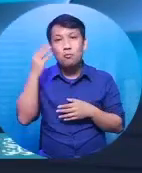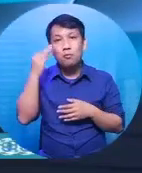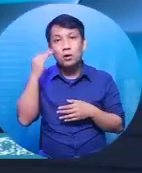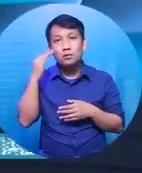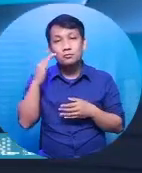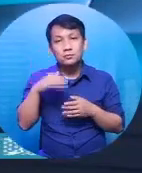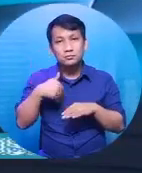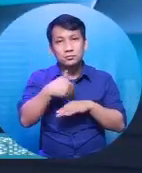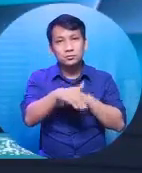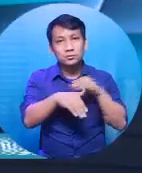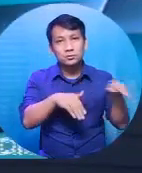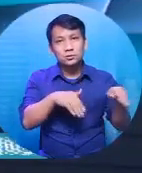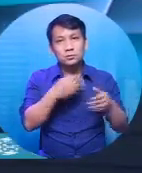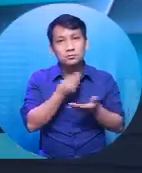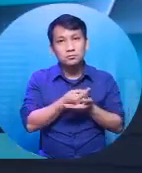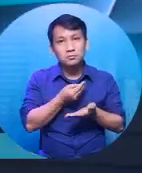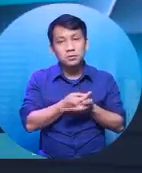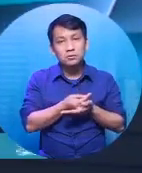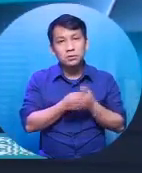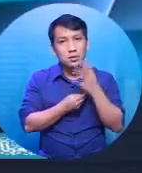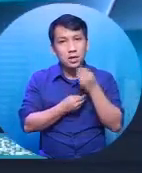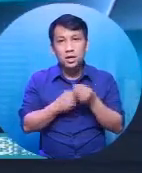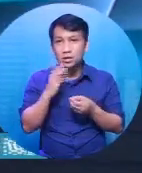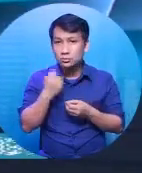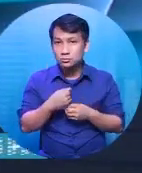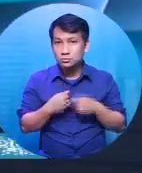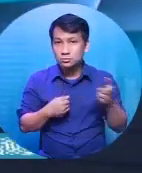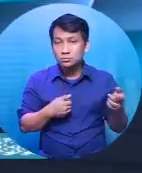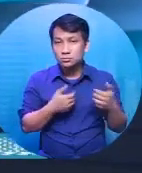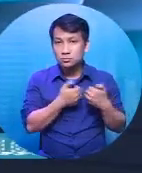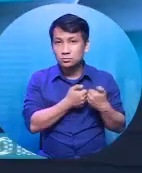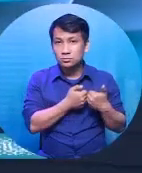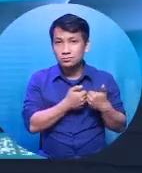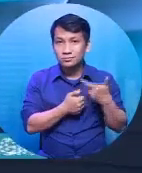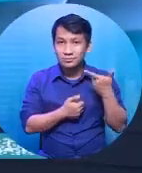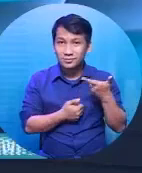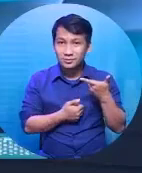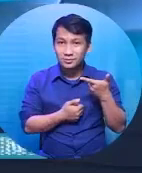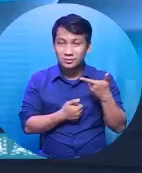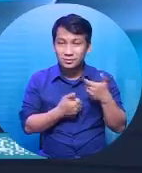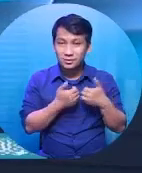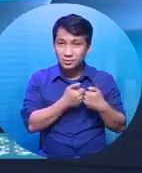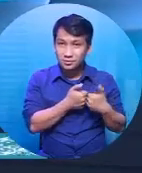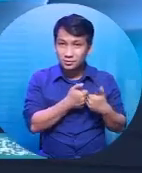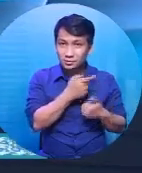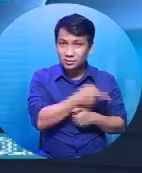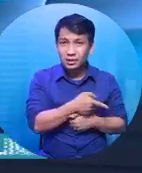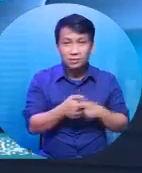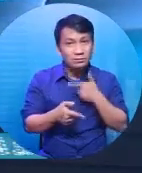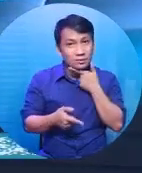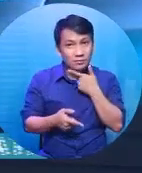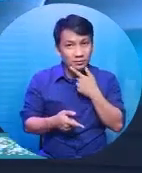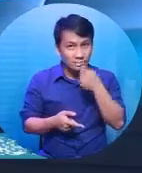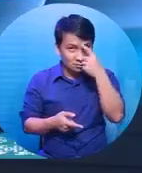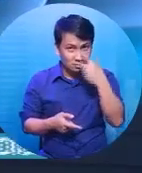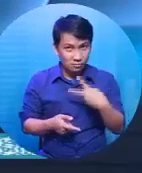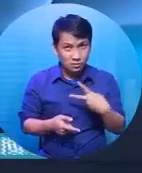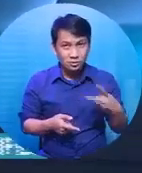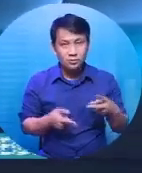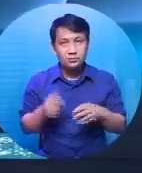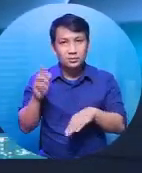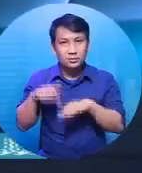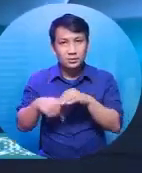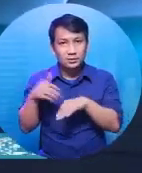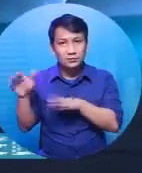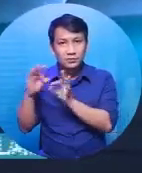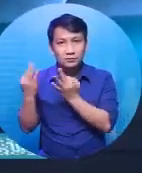na padalahan para nito ng pera ang karelasyong lesbian dito kaysa sa kanila. Makakausap po